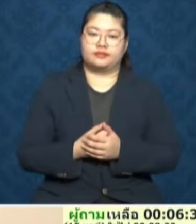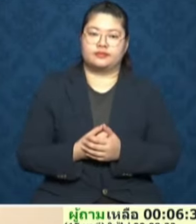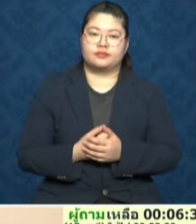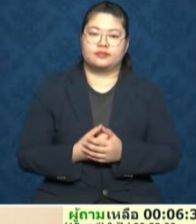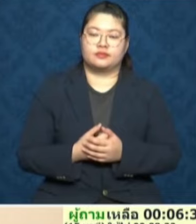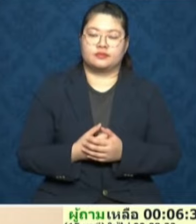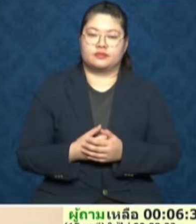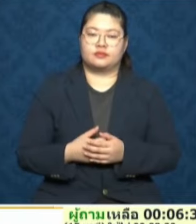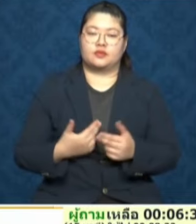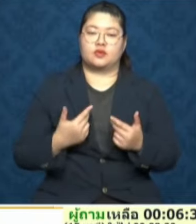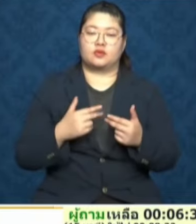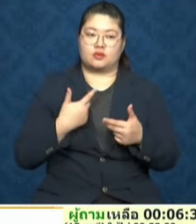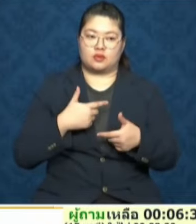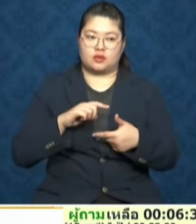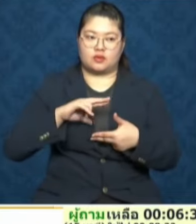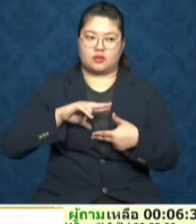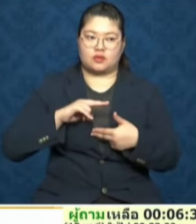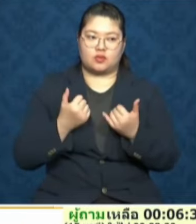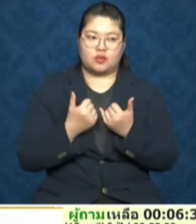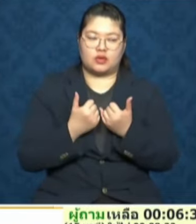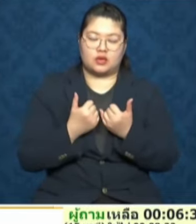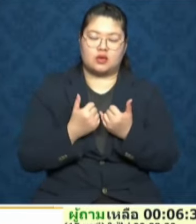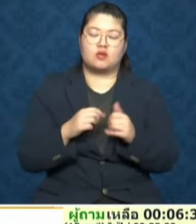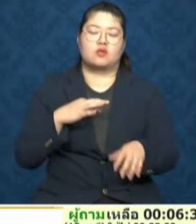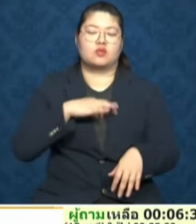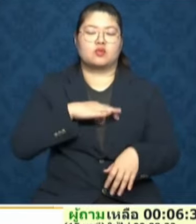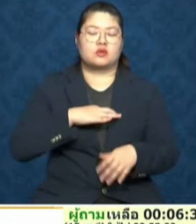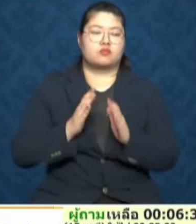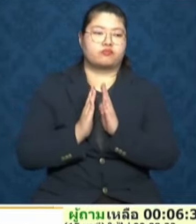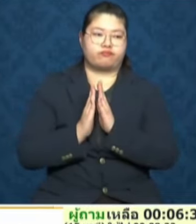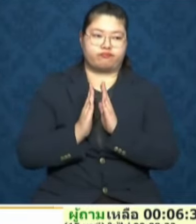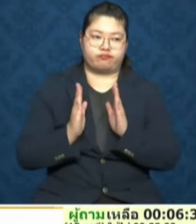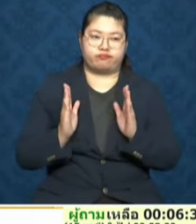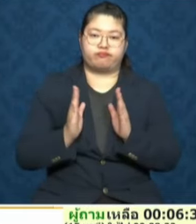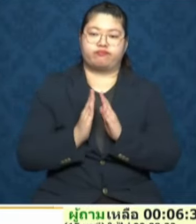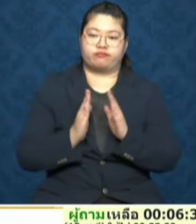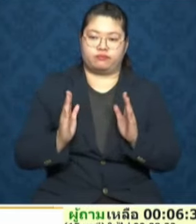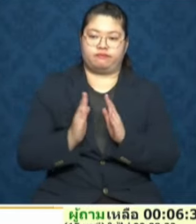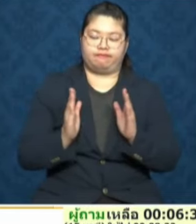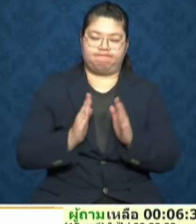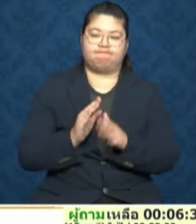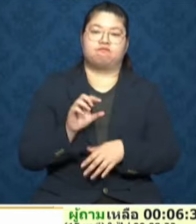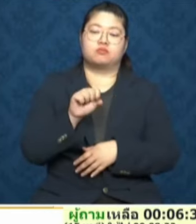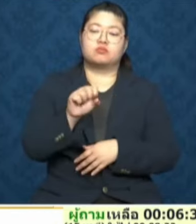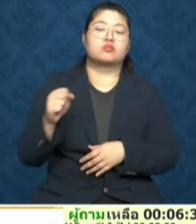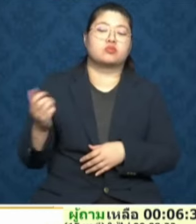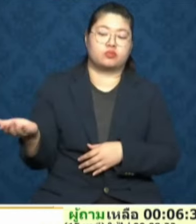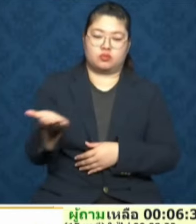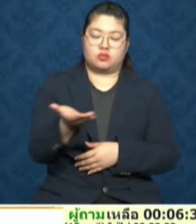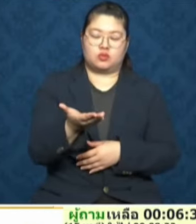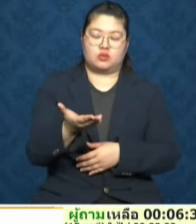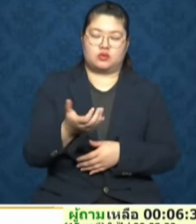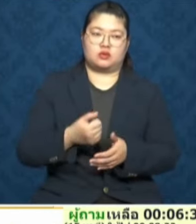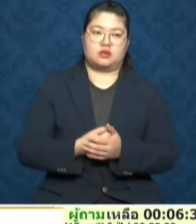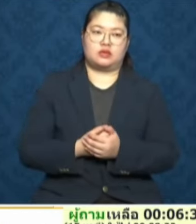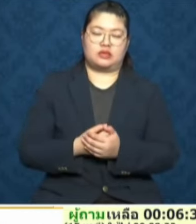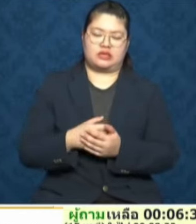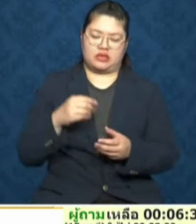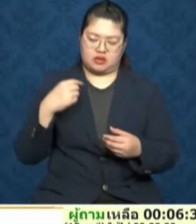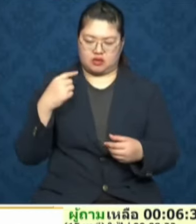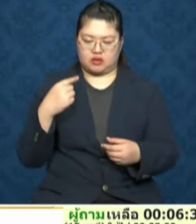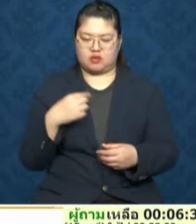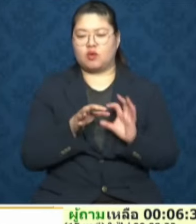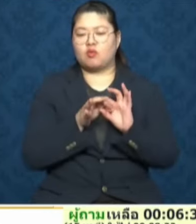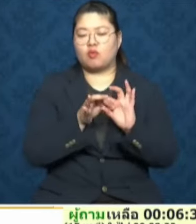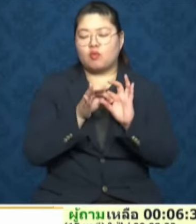รัฐมึตีว่าการเก NFL ต Tination ด yura- ข้ังวล